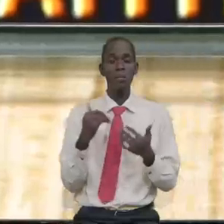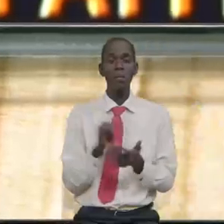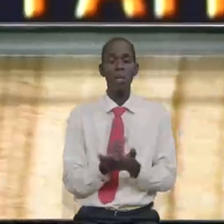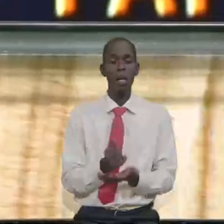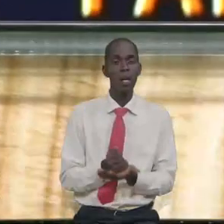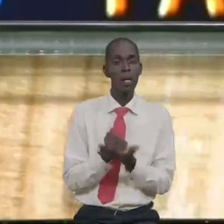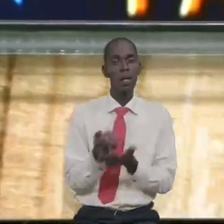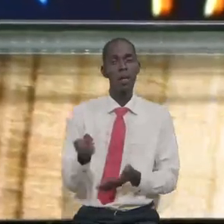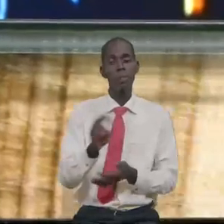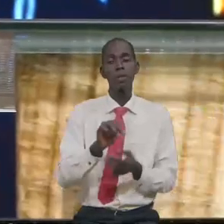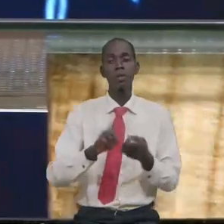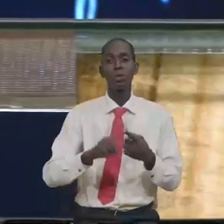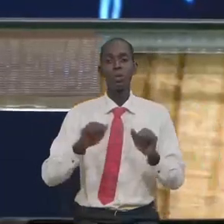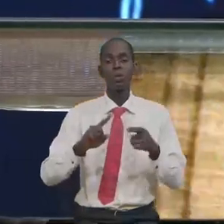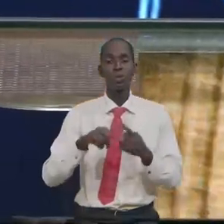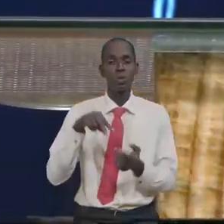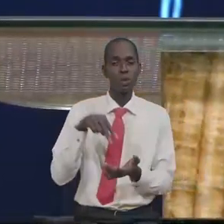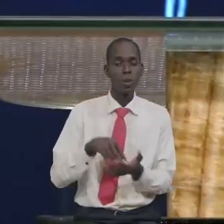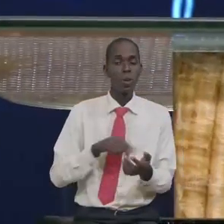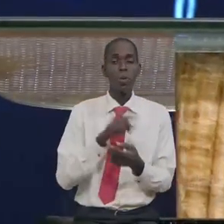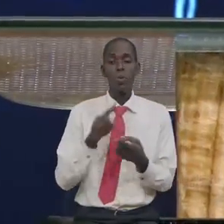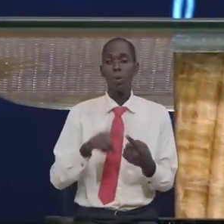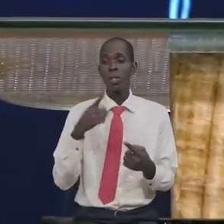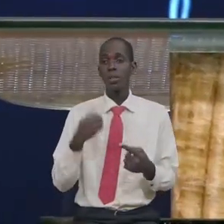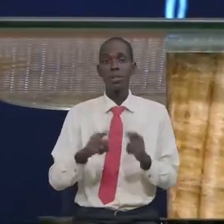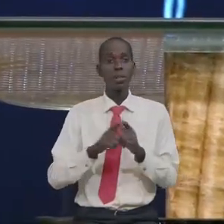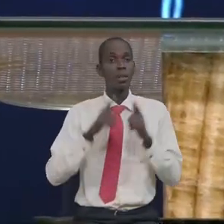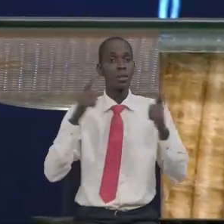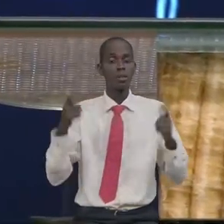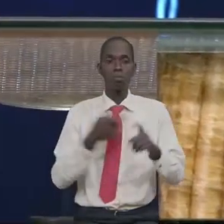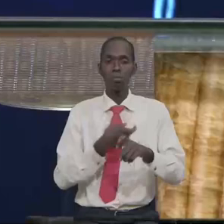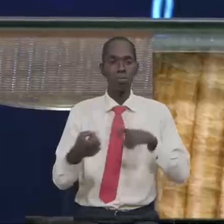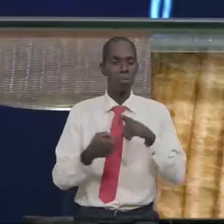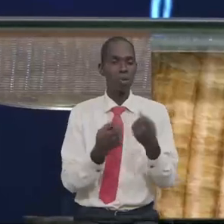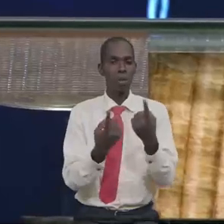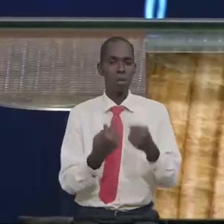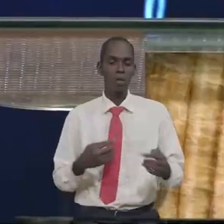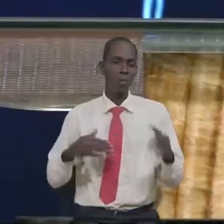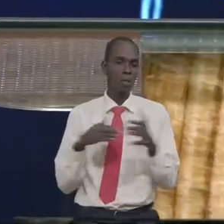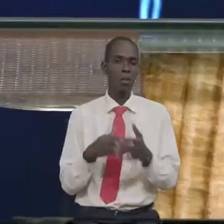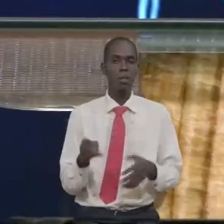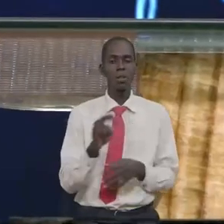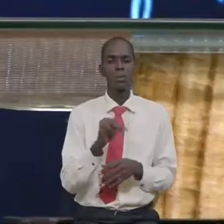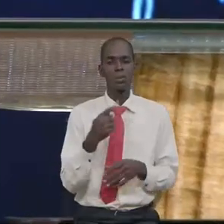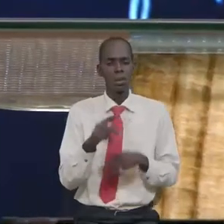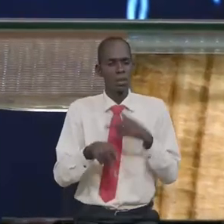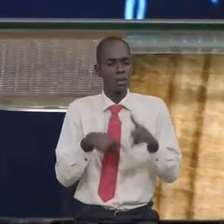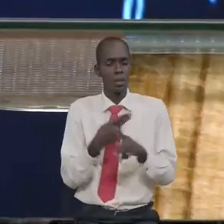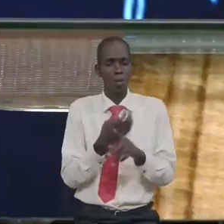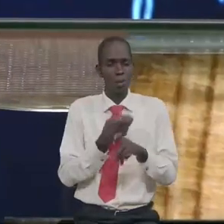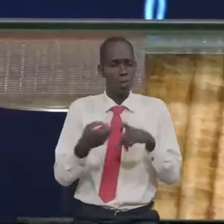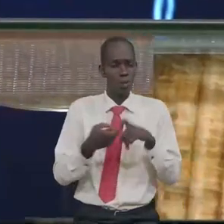ferme lorsque une grande persécution se surgit contre eux, une persécution